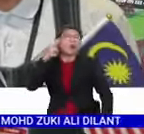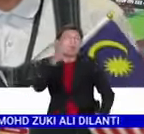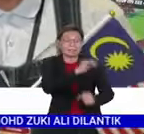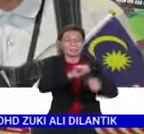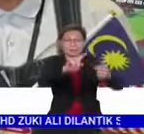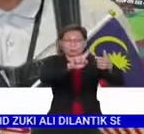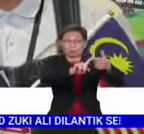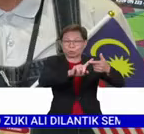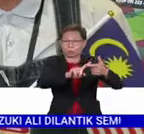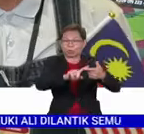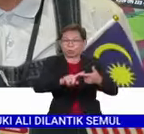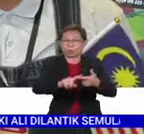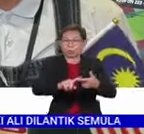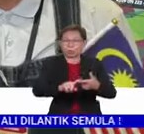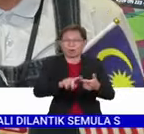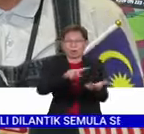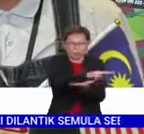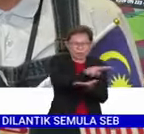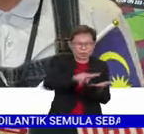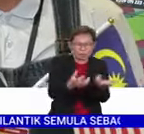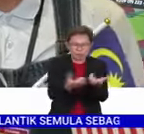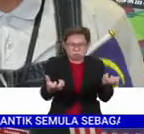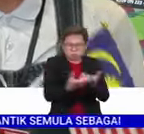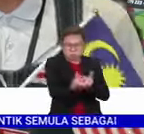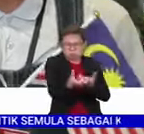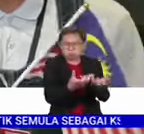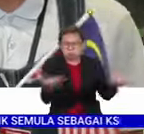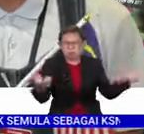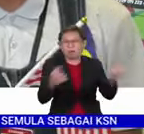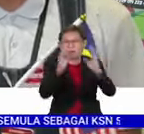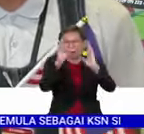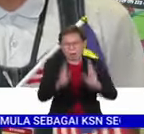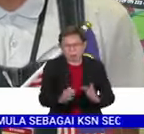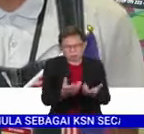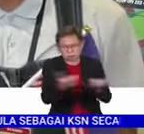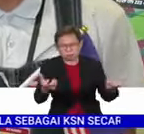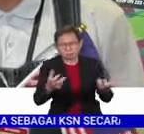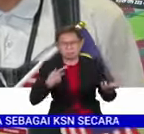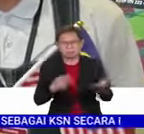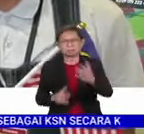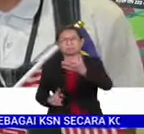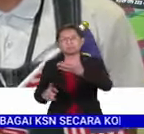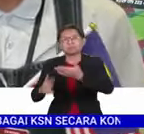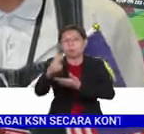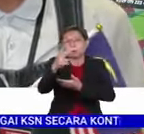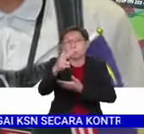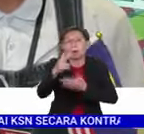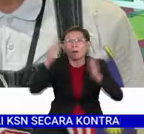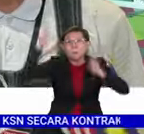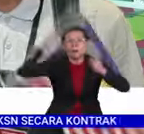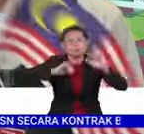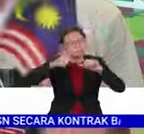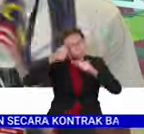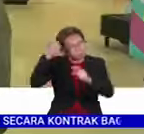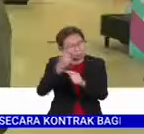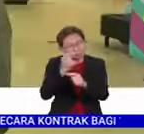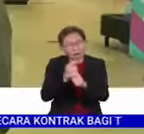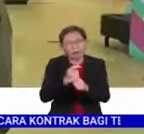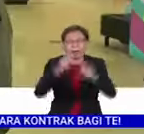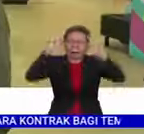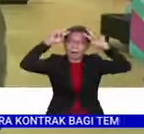menyekat video-video yang boleh memecah belahkan bilang bangsa kita lah, agar negara kita tetap aman dan